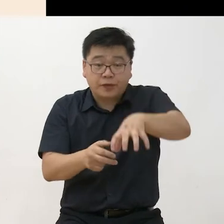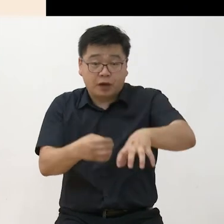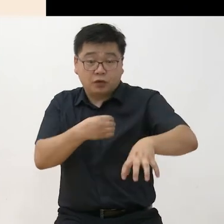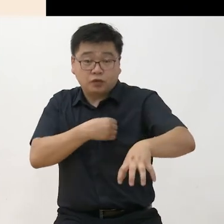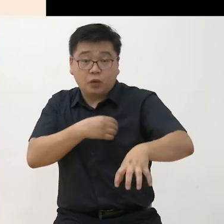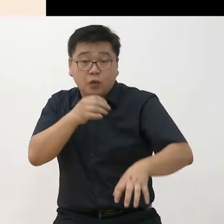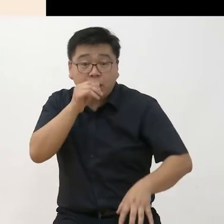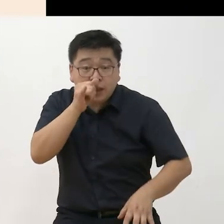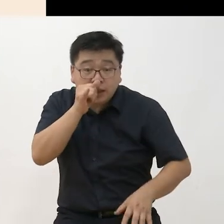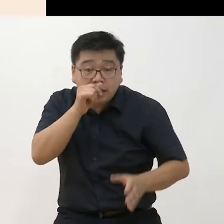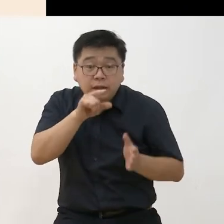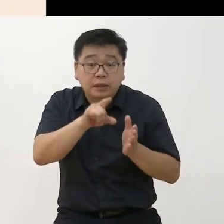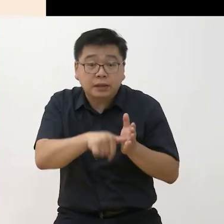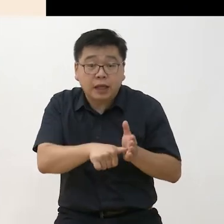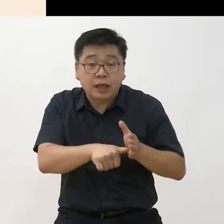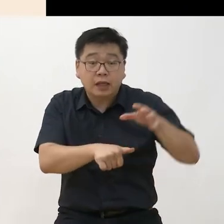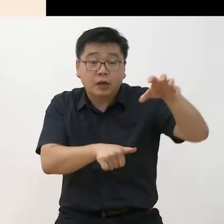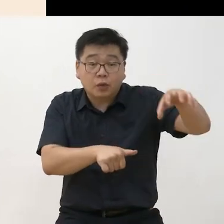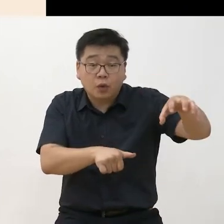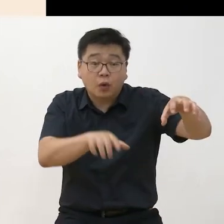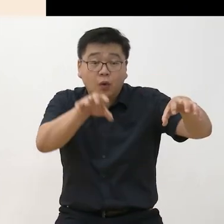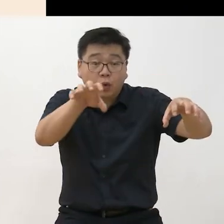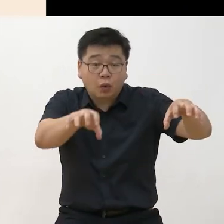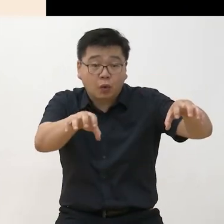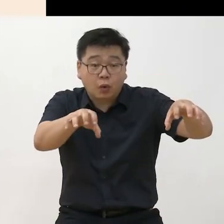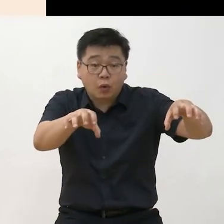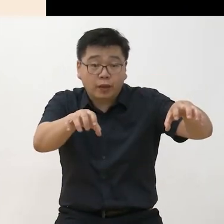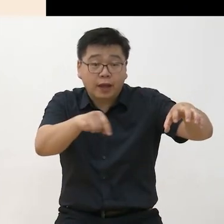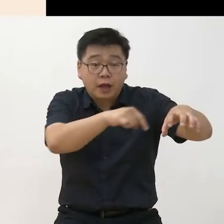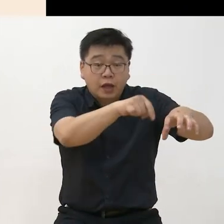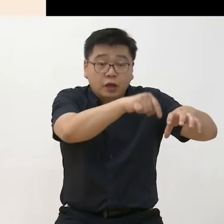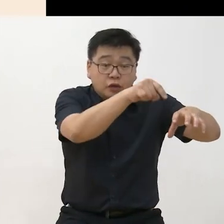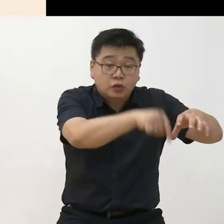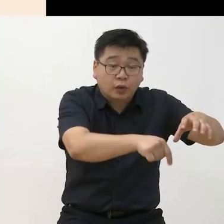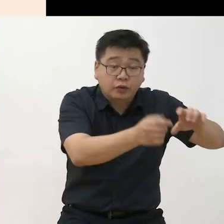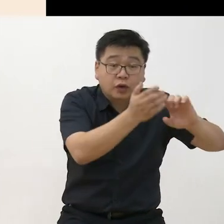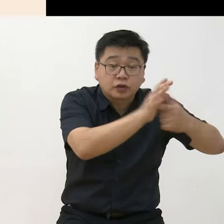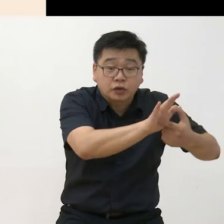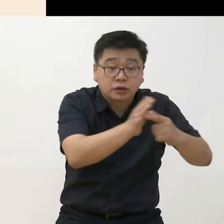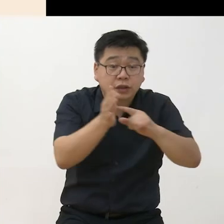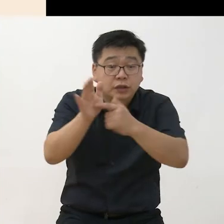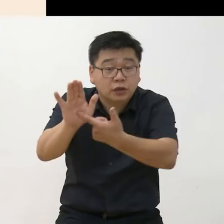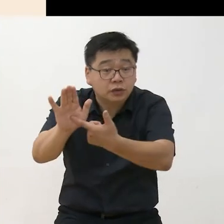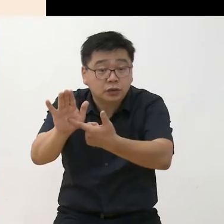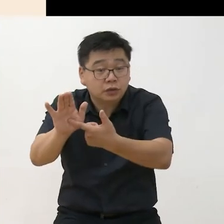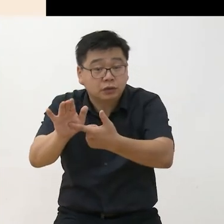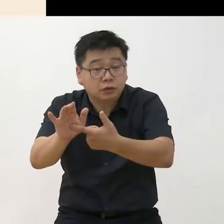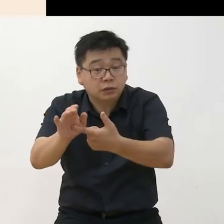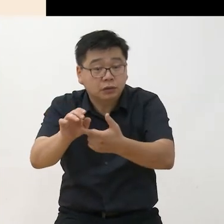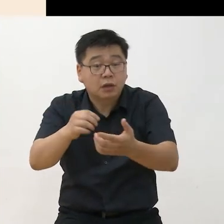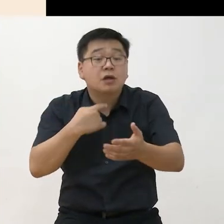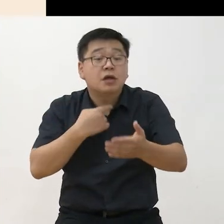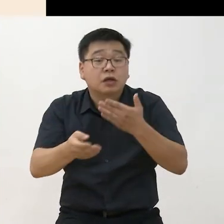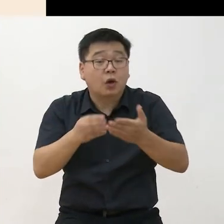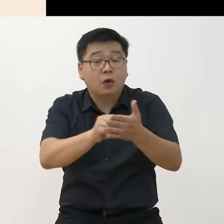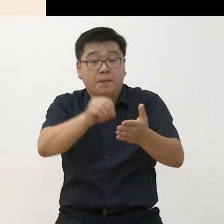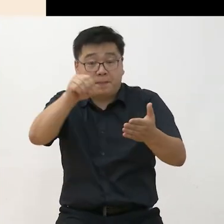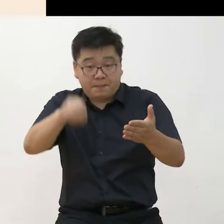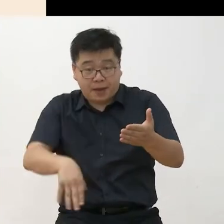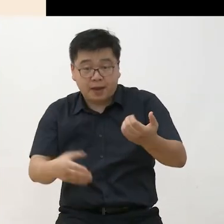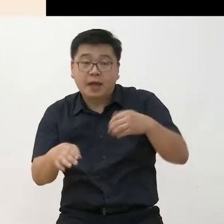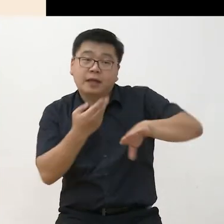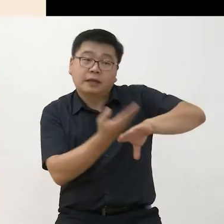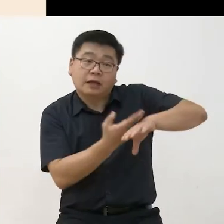경우에는 해당 소속 기관이나 전시 공간에서 진행되는 전시는 지원이 불가합니다. 그래서 별도의